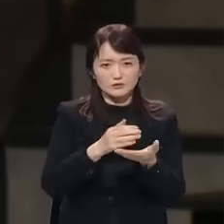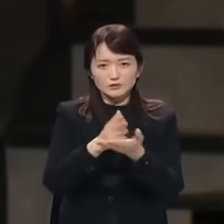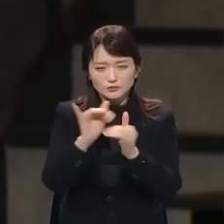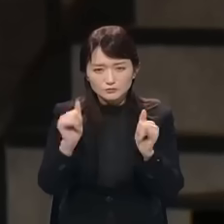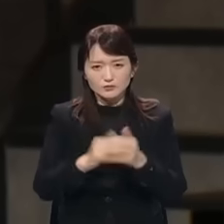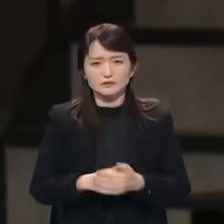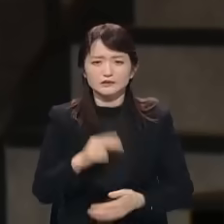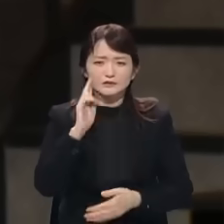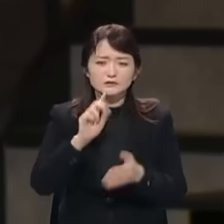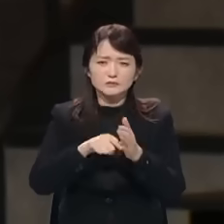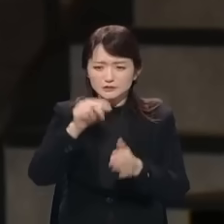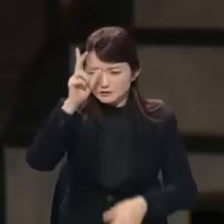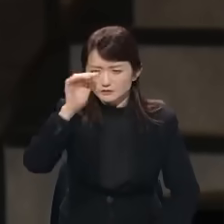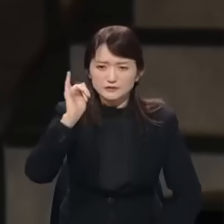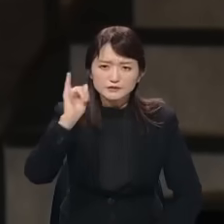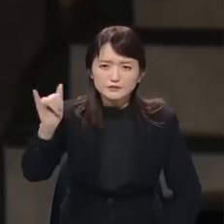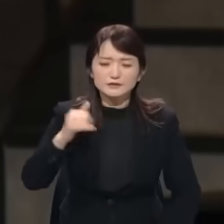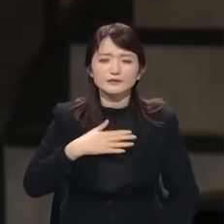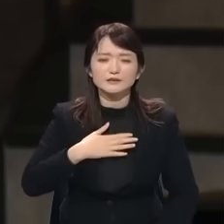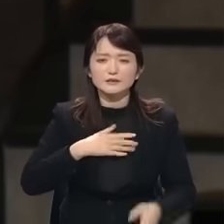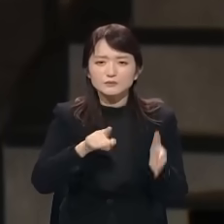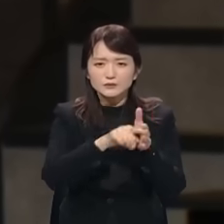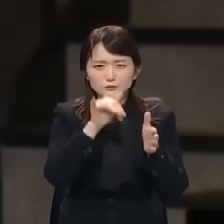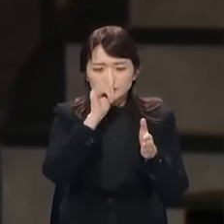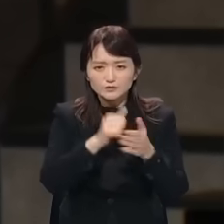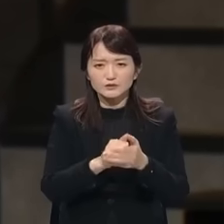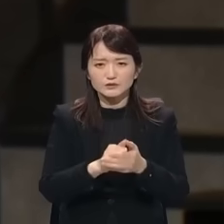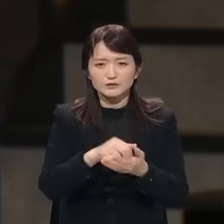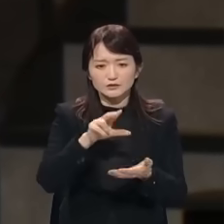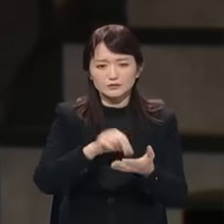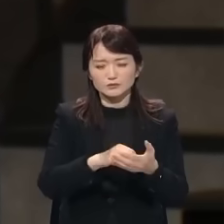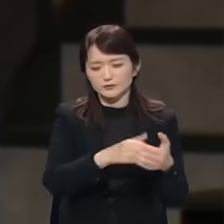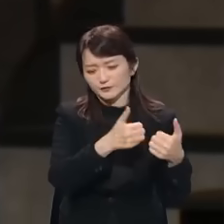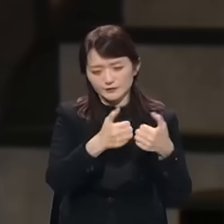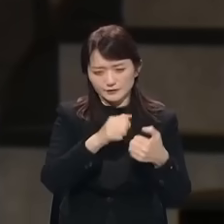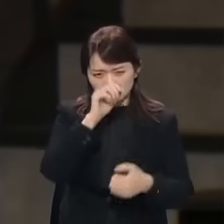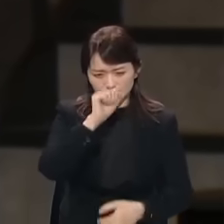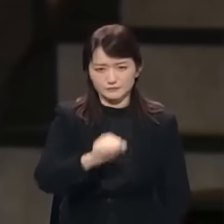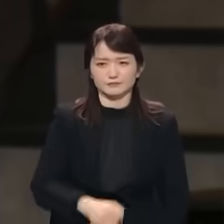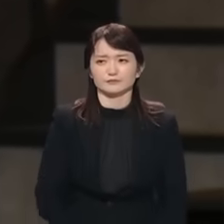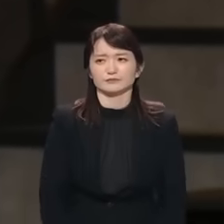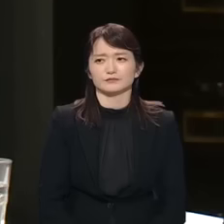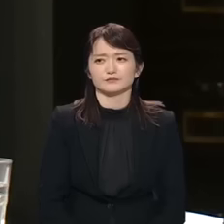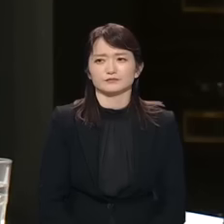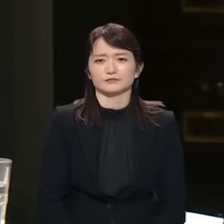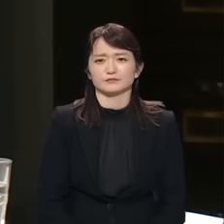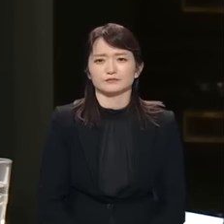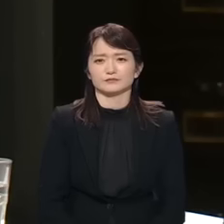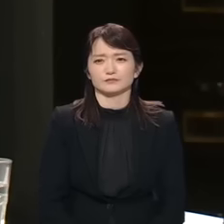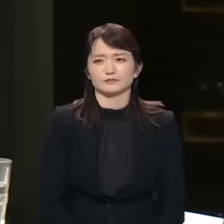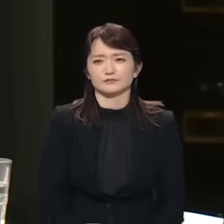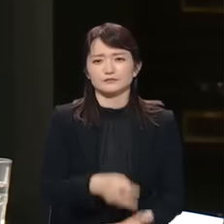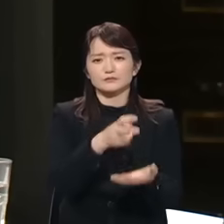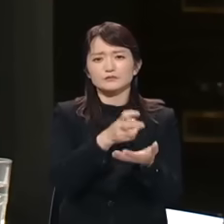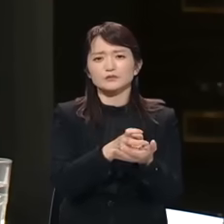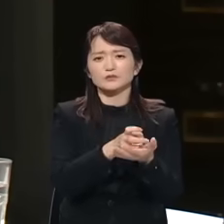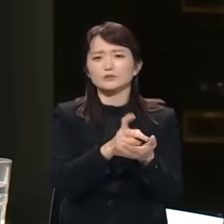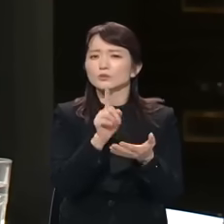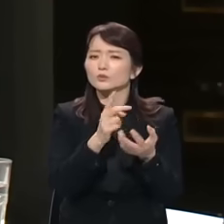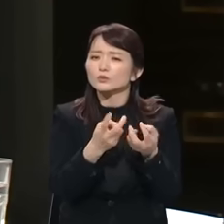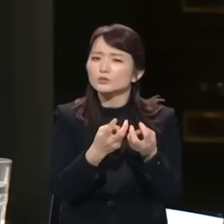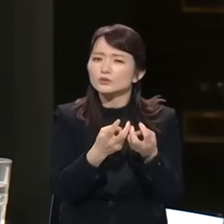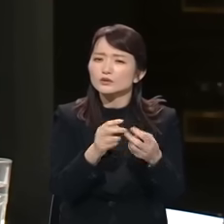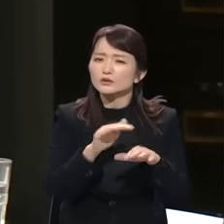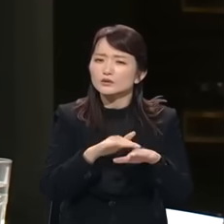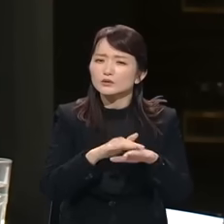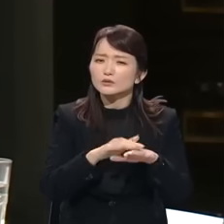경찰까지 내가 언제라도 의지 할 수 있는 사람들한테이 문제를 좀 상의하시면 좋겠습니다 자 양변호사이 법적으로는 어떻게 방법이 없을까요